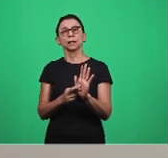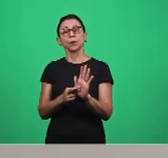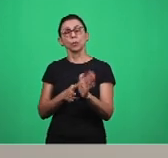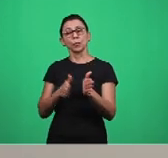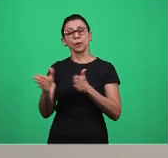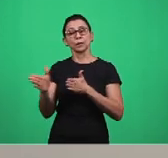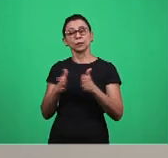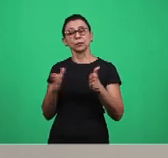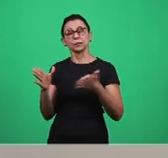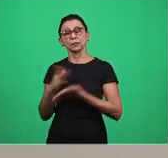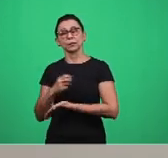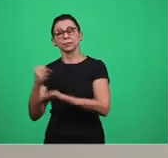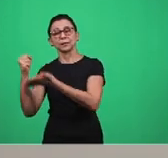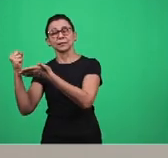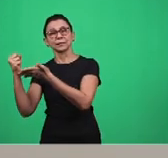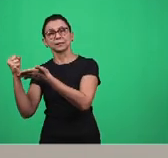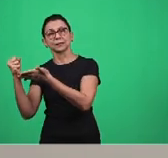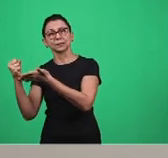ses caractéristiques,